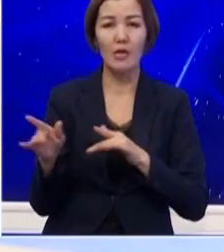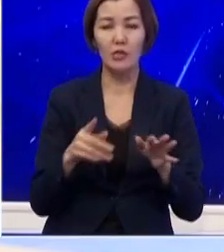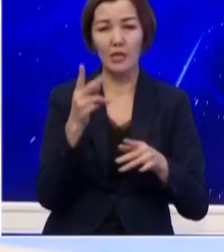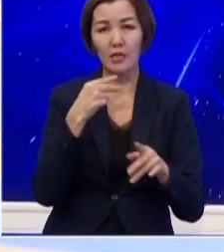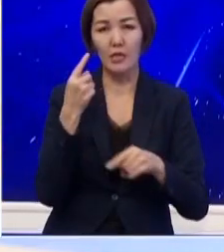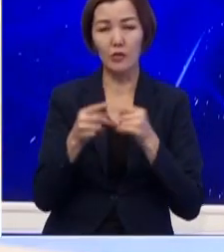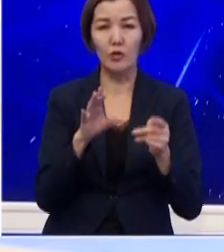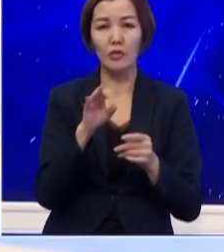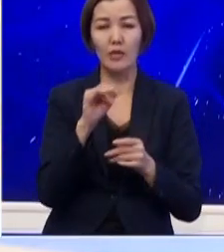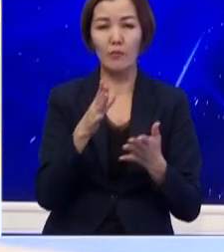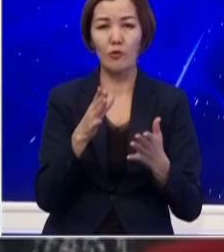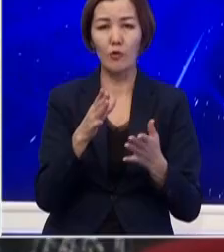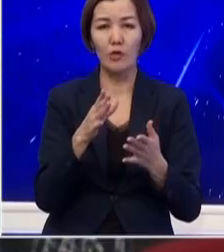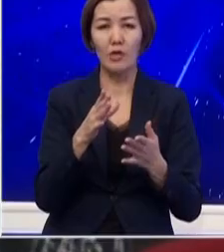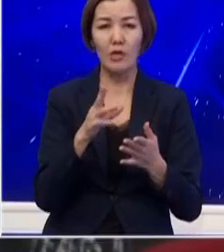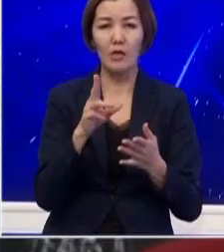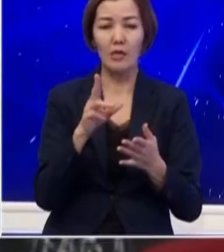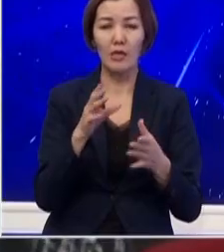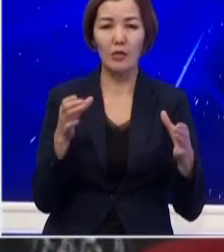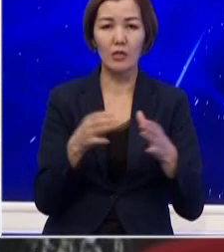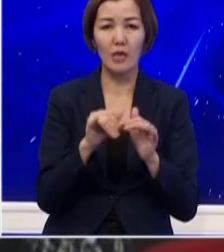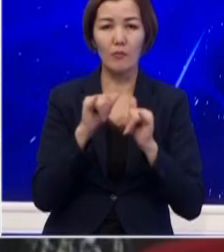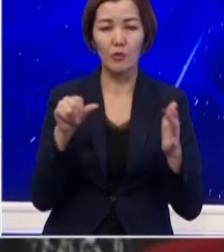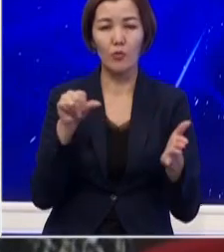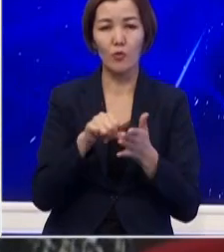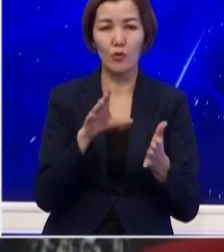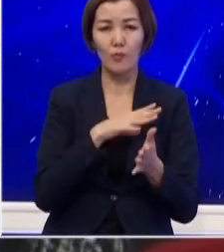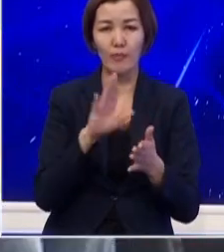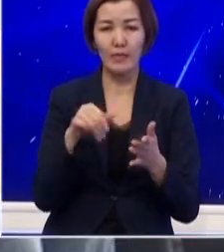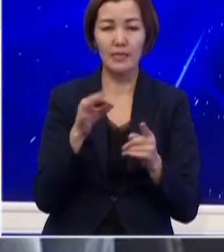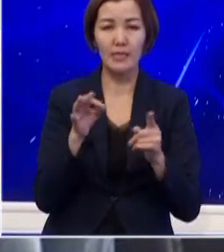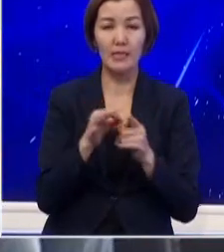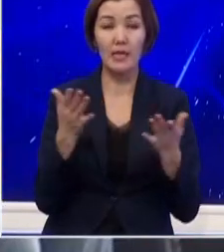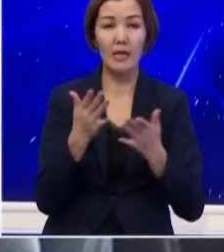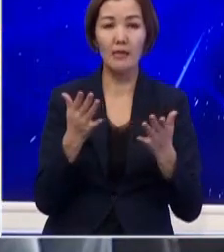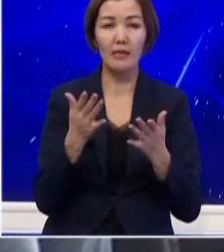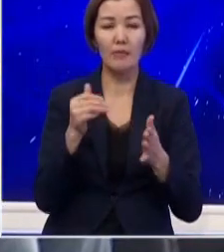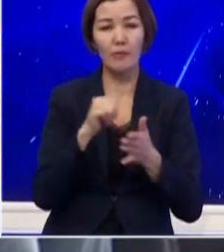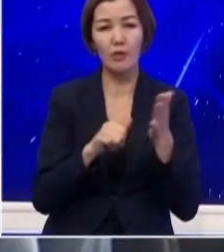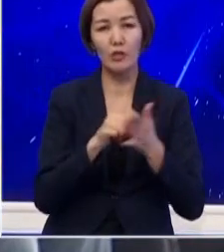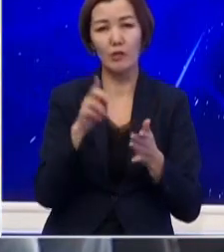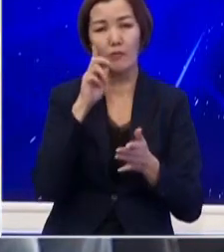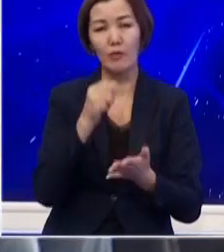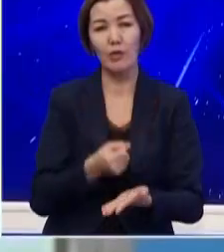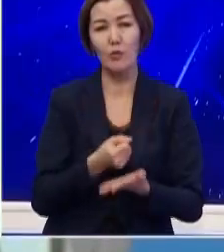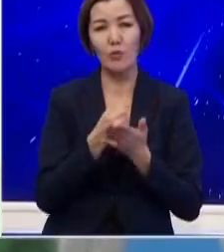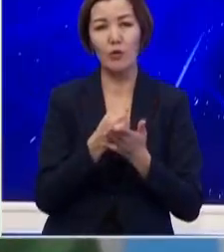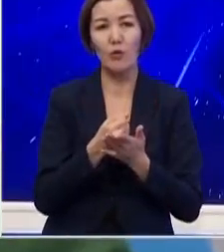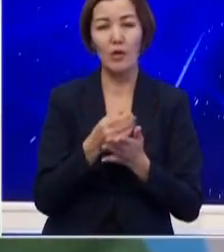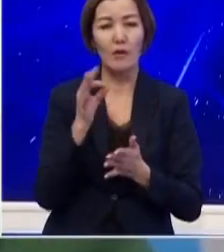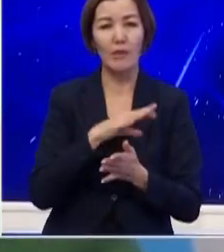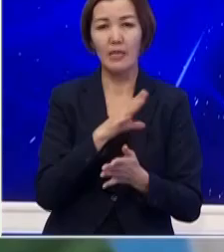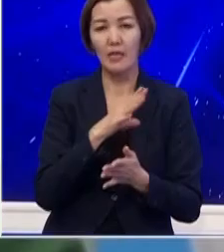Оған Самұрық-Қазына Траз әлеуметтік жобаларды дамыту қоры мұрындық болды. Басты мақсат қандай да бір себептермен мемлекеттік қолдау шараларын пайдалана